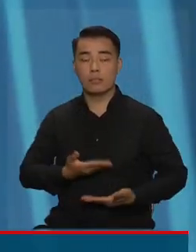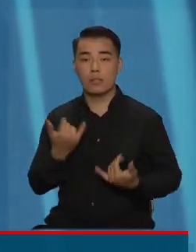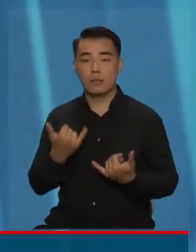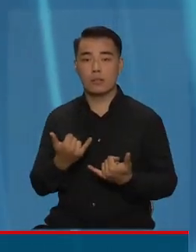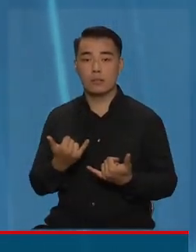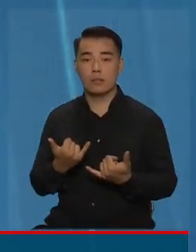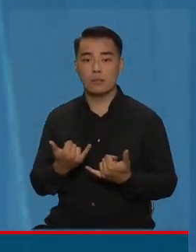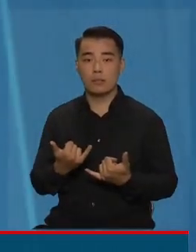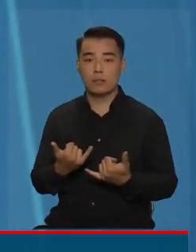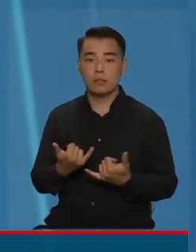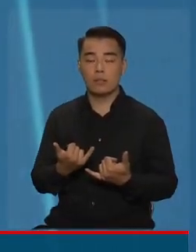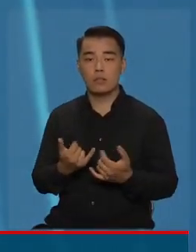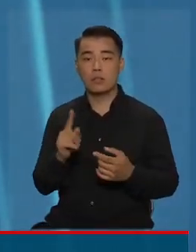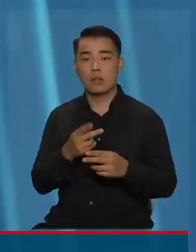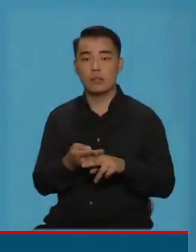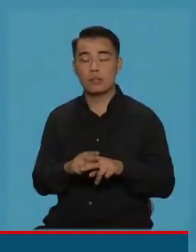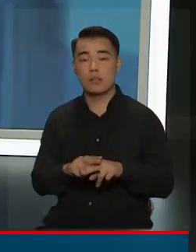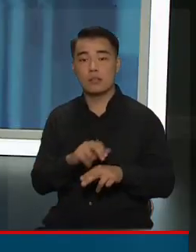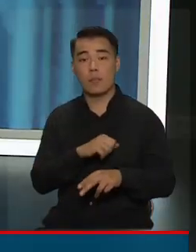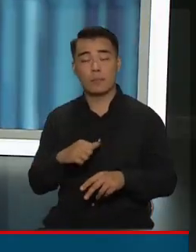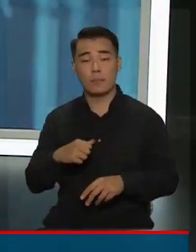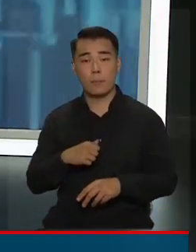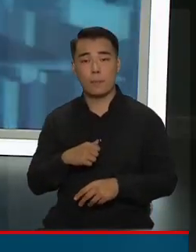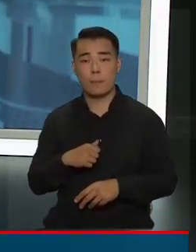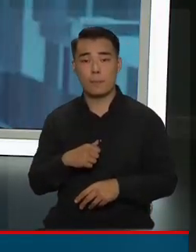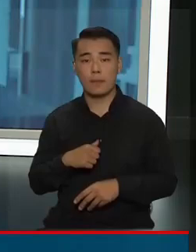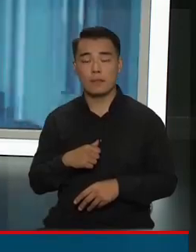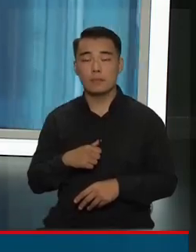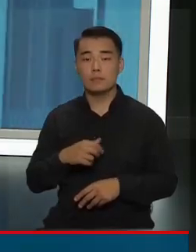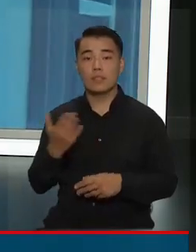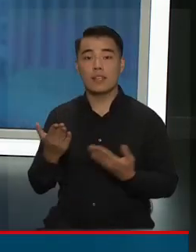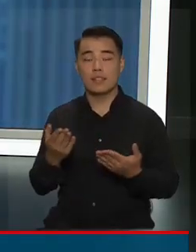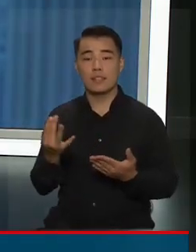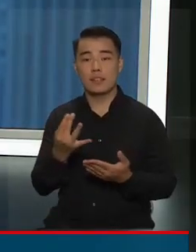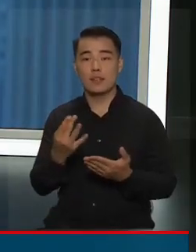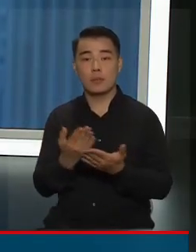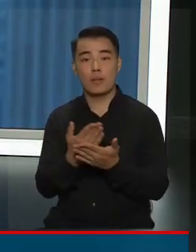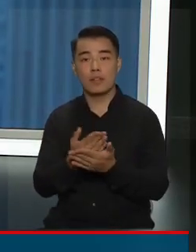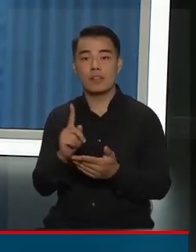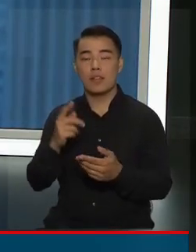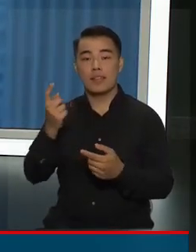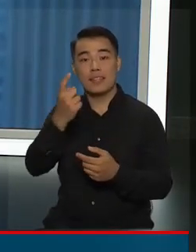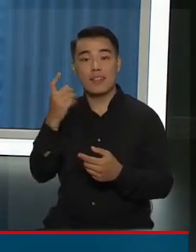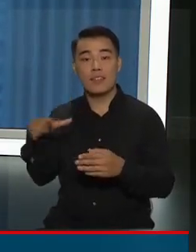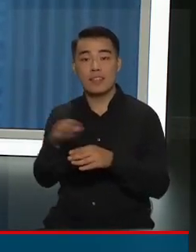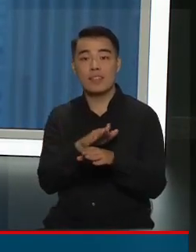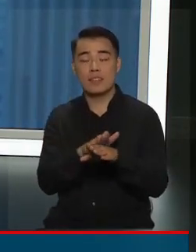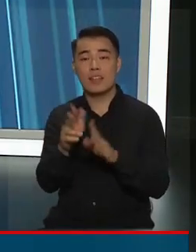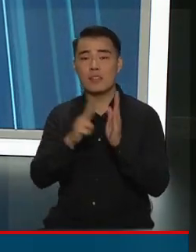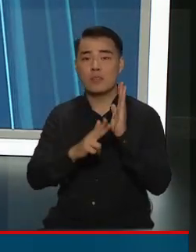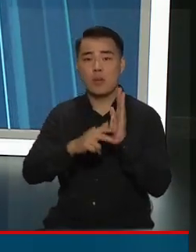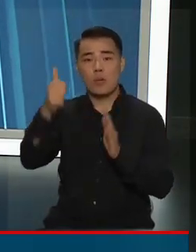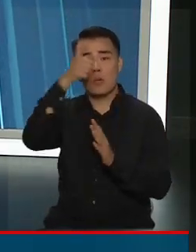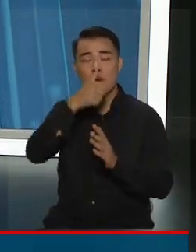мен бір сізге мүмкін бір қызық ақпарат айтсам, шаруалардың көбісі 80-ші